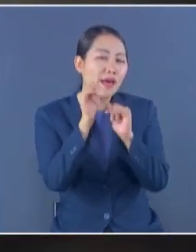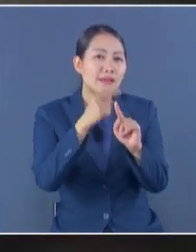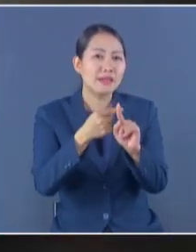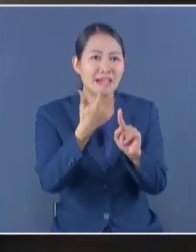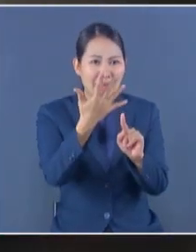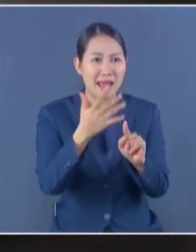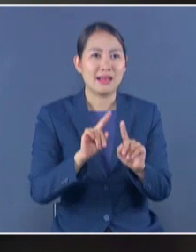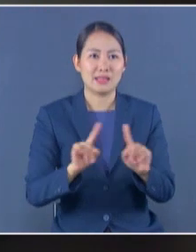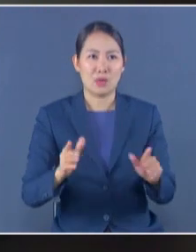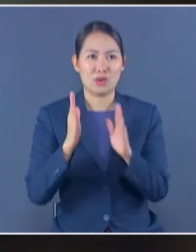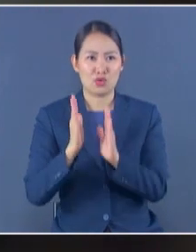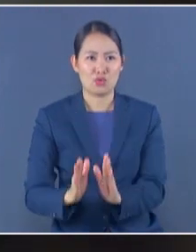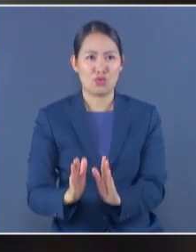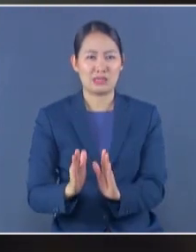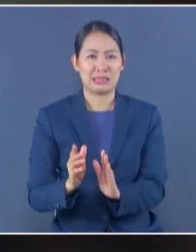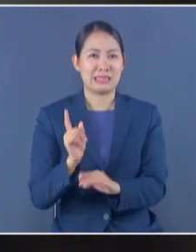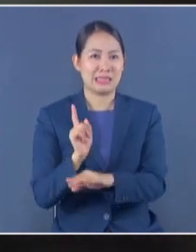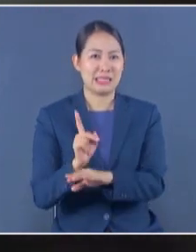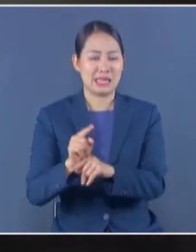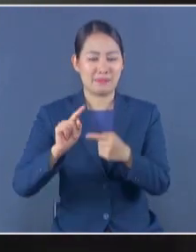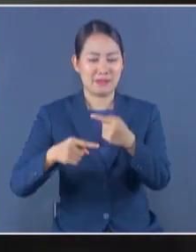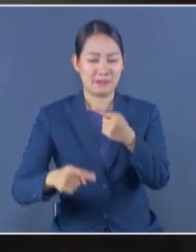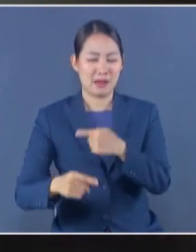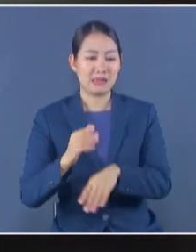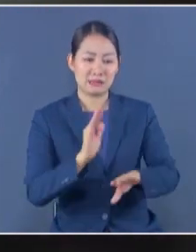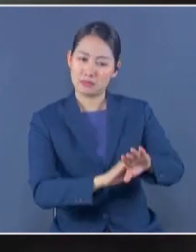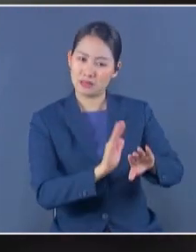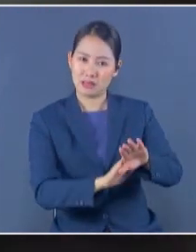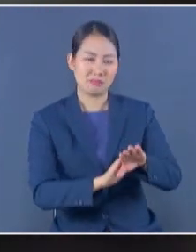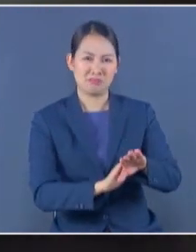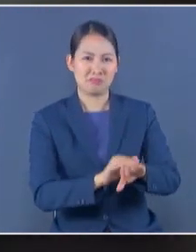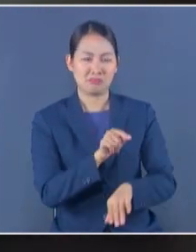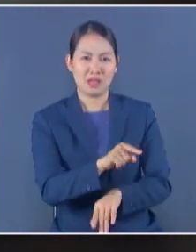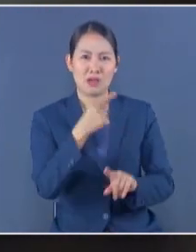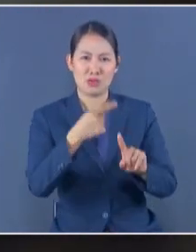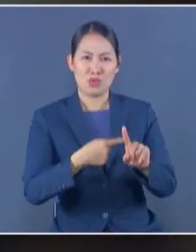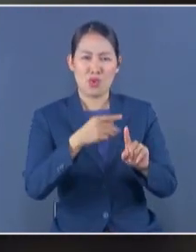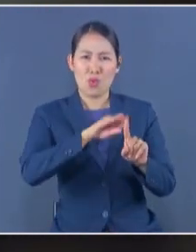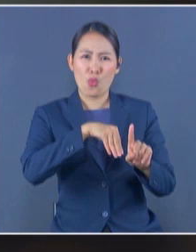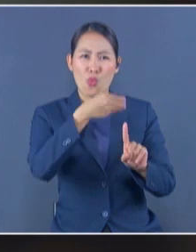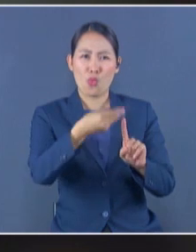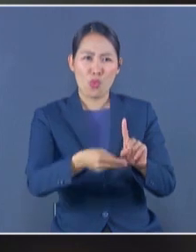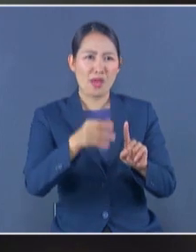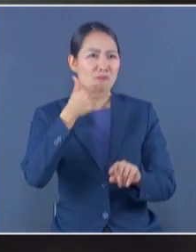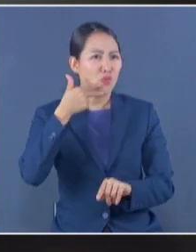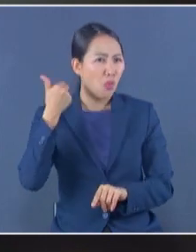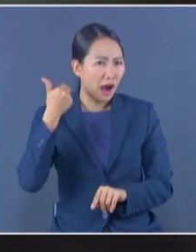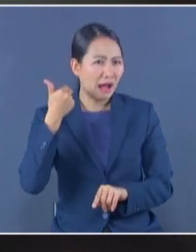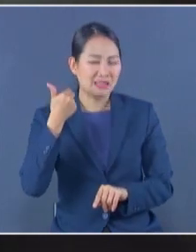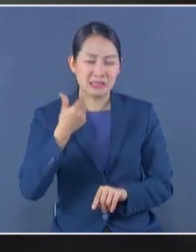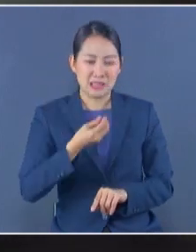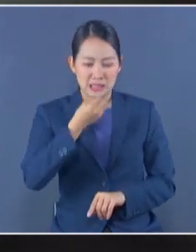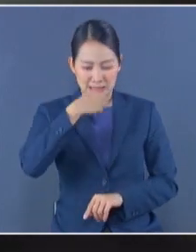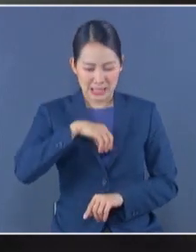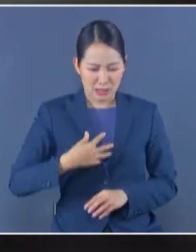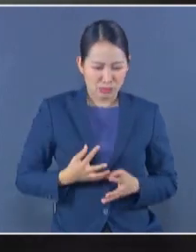ตือนทันทีค่ะทั้งบอกว่าน่าจะเริ่มจากอาหารอ่อนๆก่อนดีกว่าลองข้าวสวยกันไหมเพราะว่ากล้วยเนี่ยมันหวานกล้วยย่อยยากนะระวังลูก